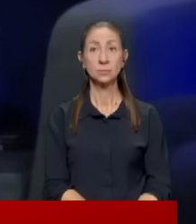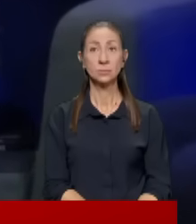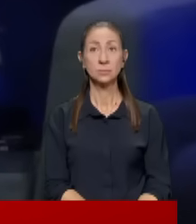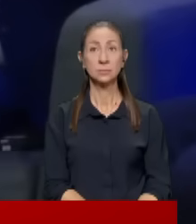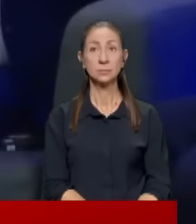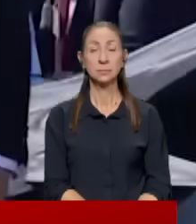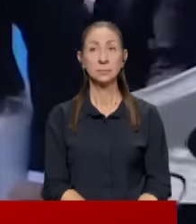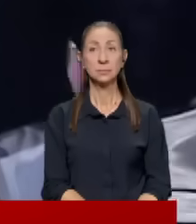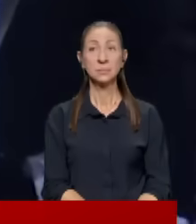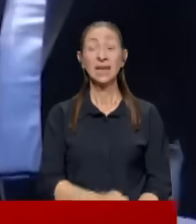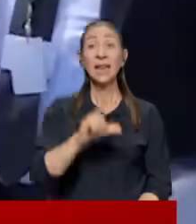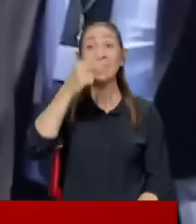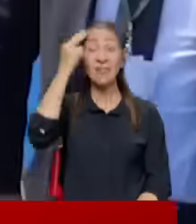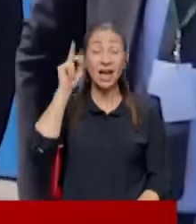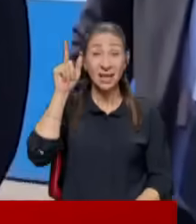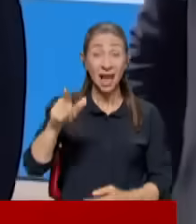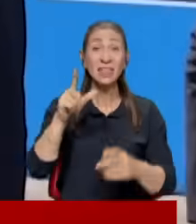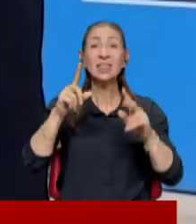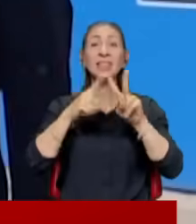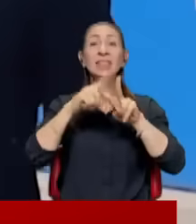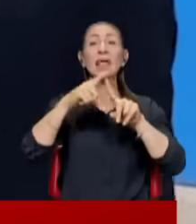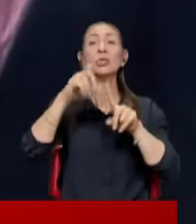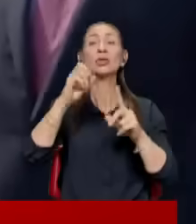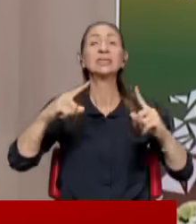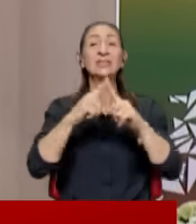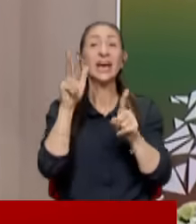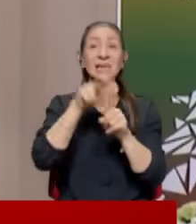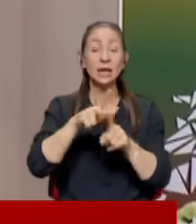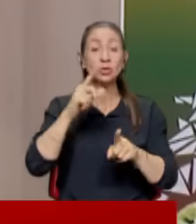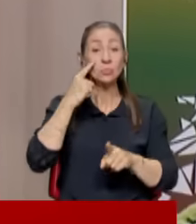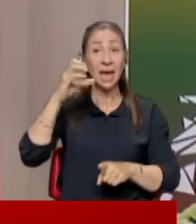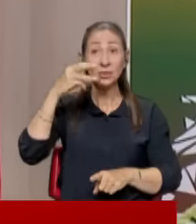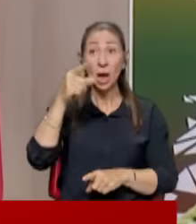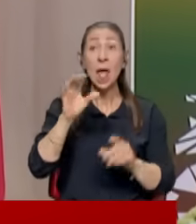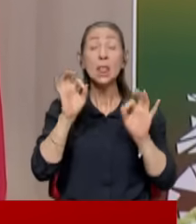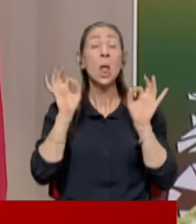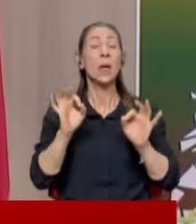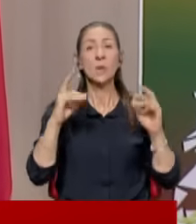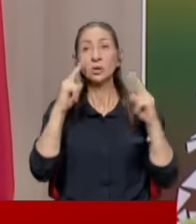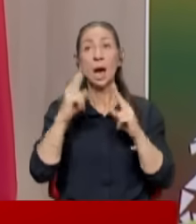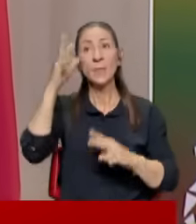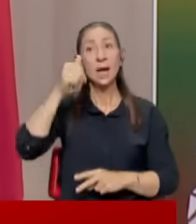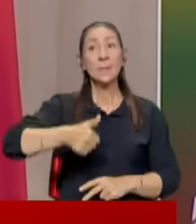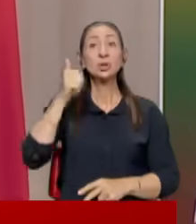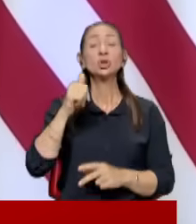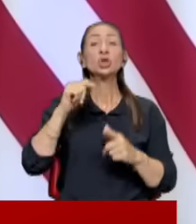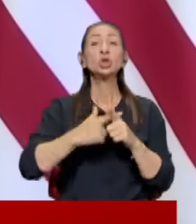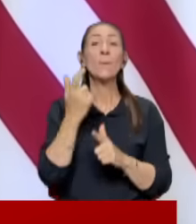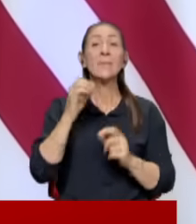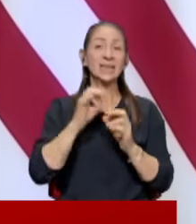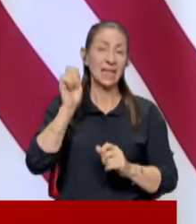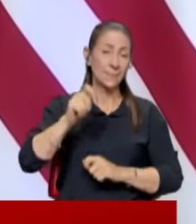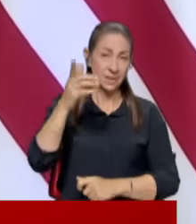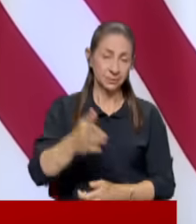değerli dostum. Litvanya'da NATO zirvesine katılan Cumhurbaşkanı Erdoğan en önemli görüşmesini Amerika Başkanı Joe Biden'la